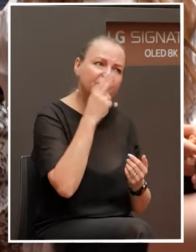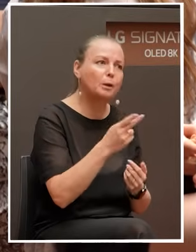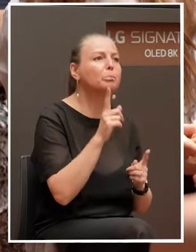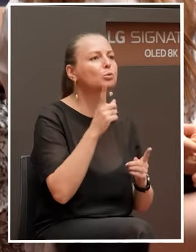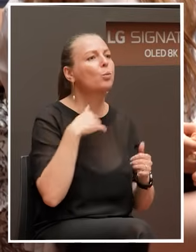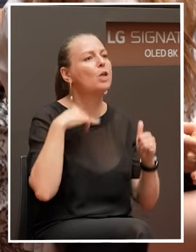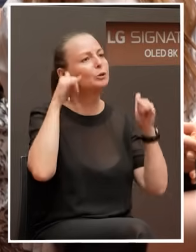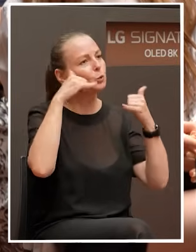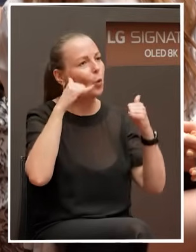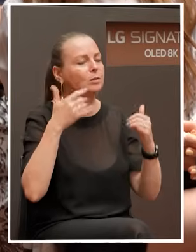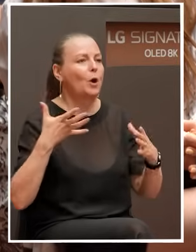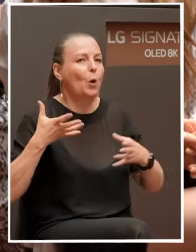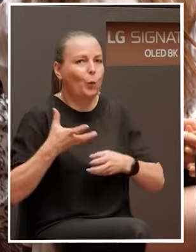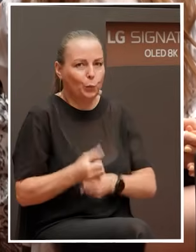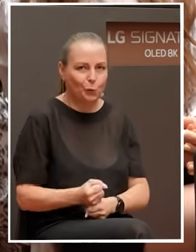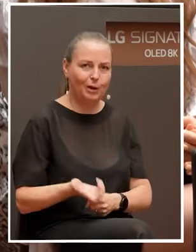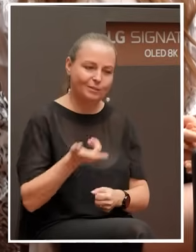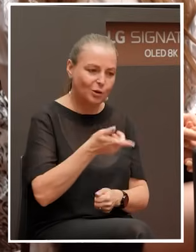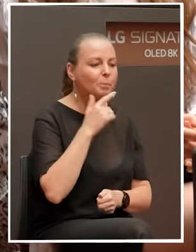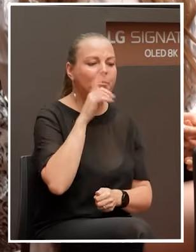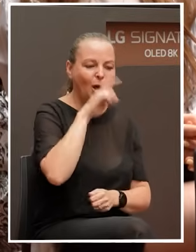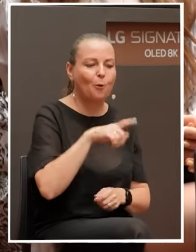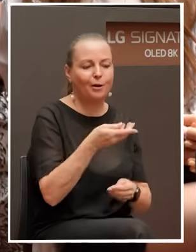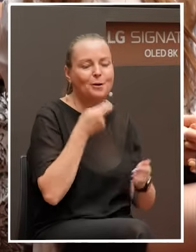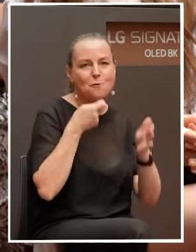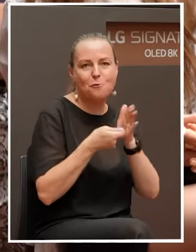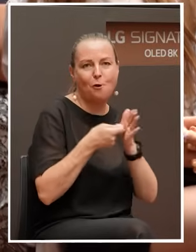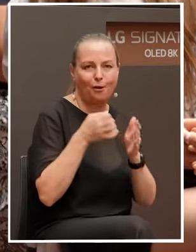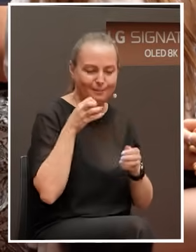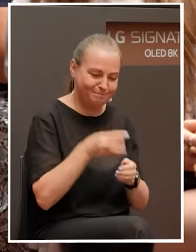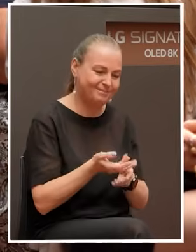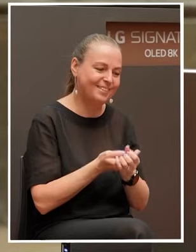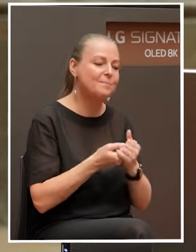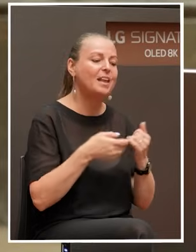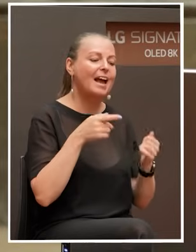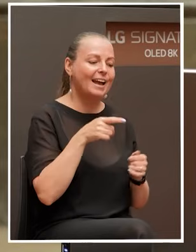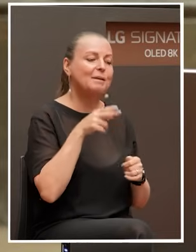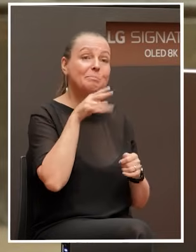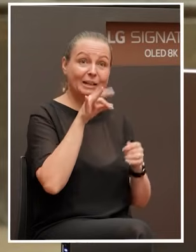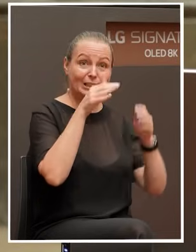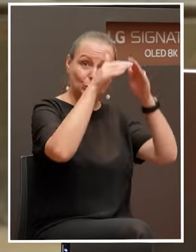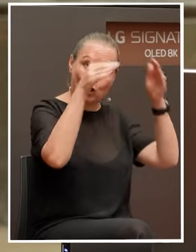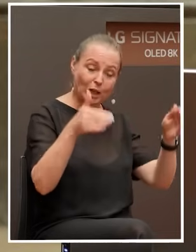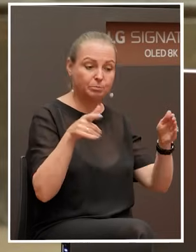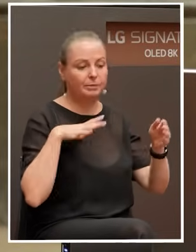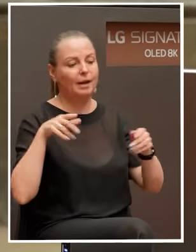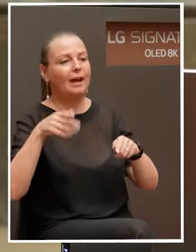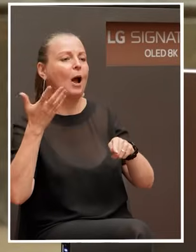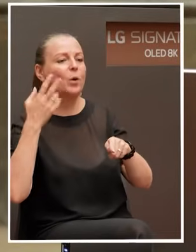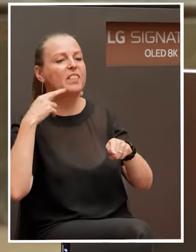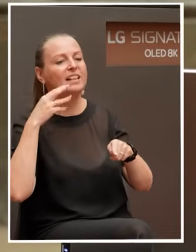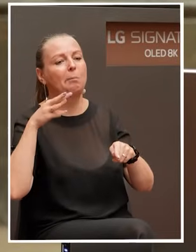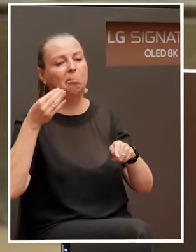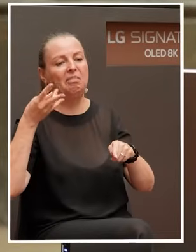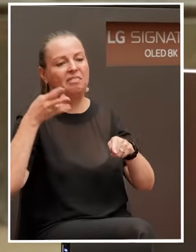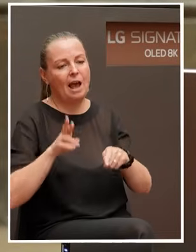скот тащает. Худой корм и многопольная система хозяйства не введена. При стоге сена стоял бы дядя Митяй с граблями, и от